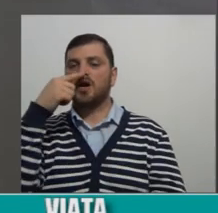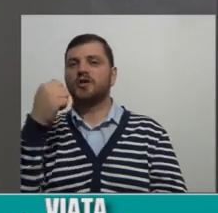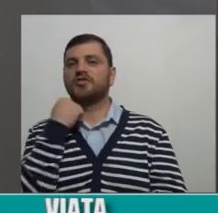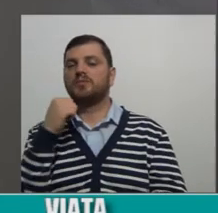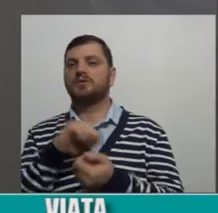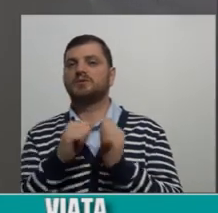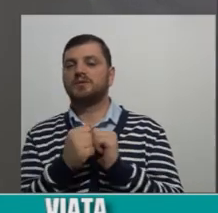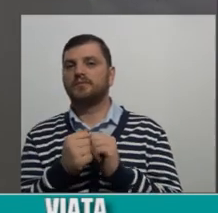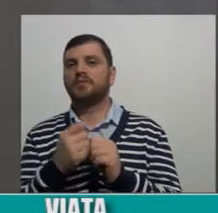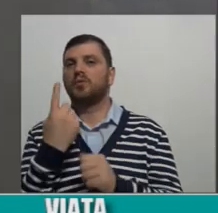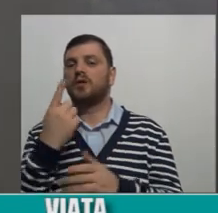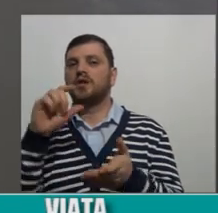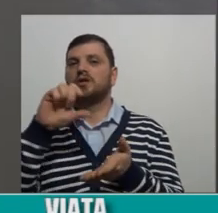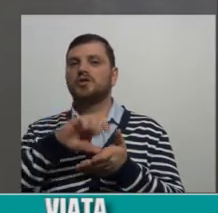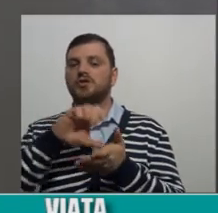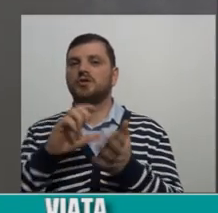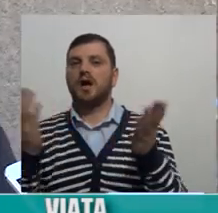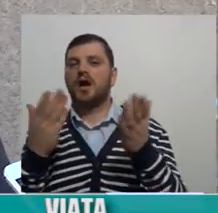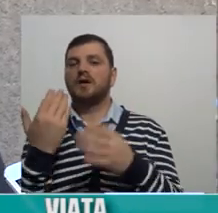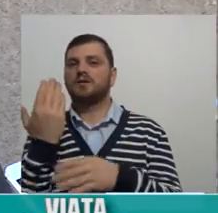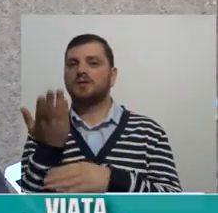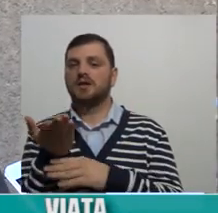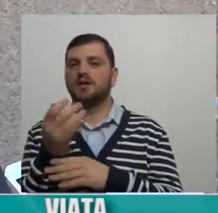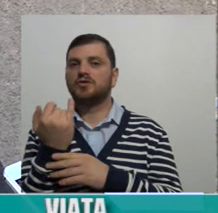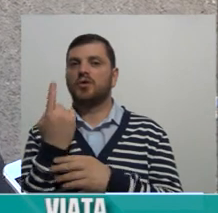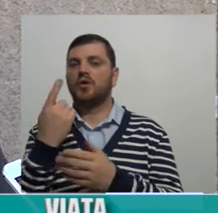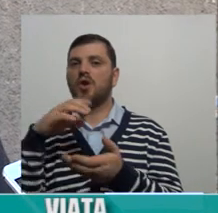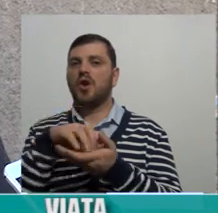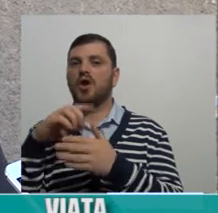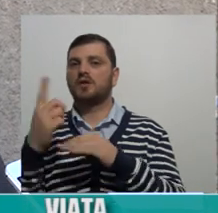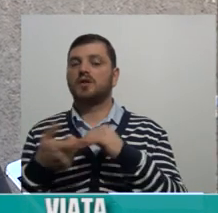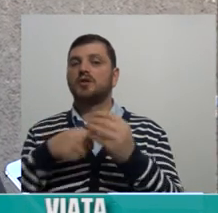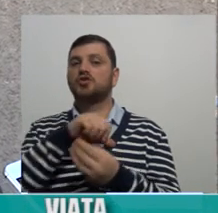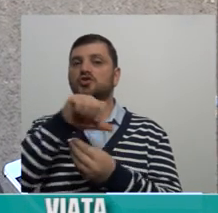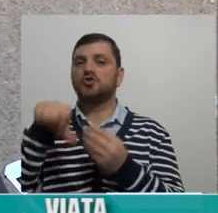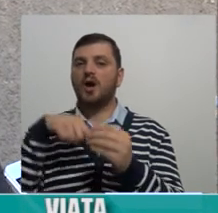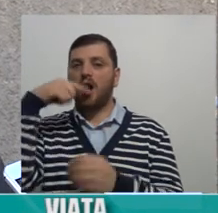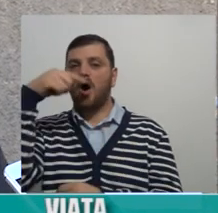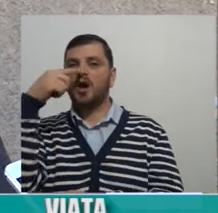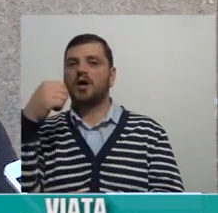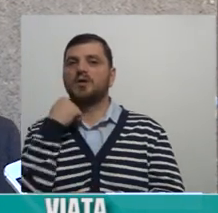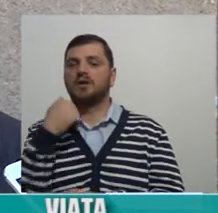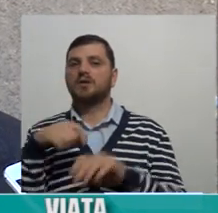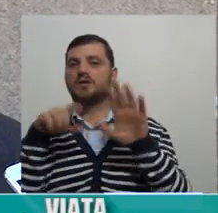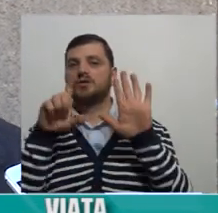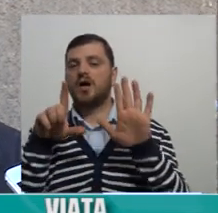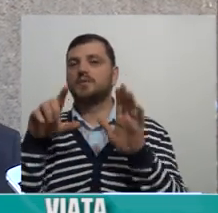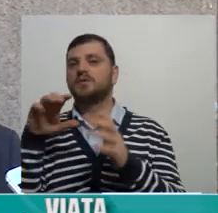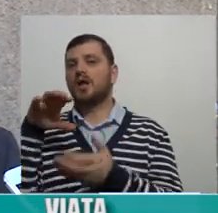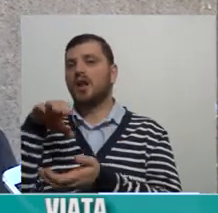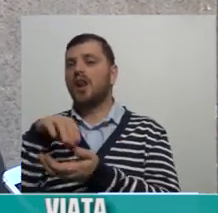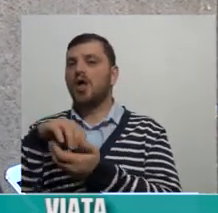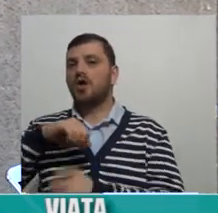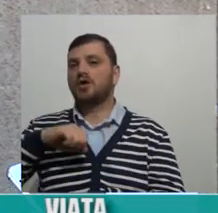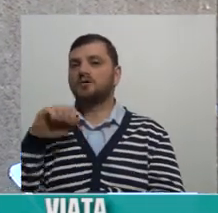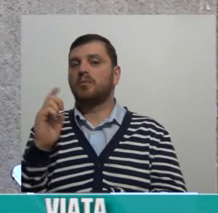Lung sau și din comunele? Nu, el este un centru care deservește și localitățile din jurul Câmpul Lungului. Cred că sunt 7